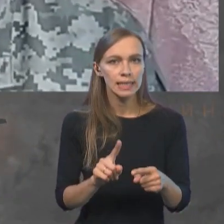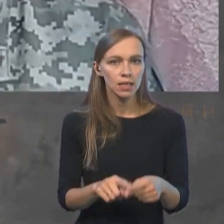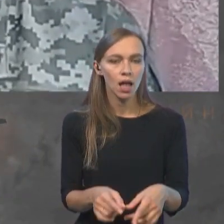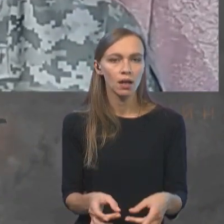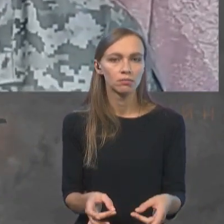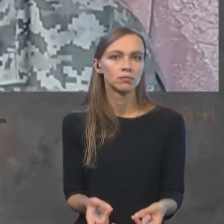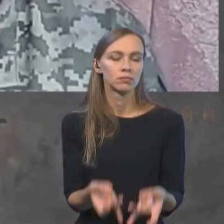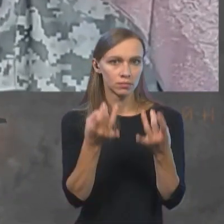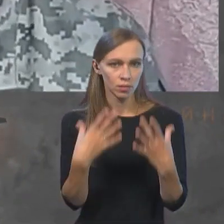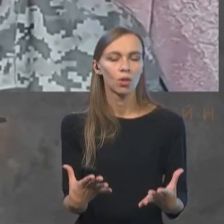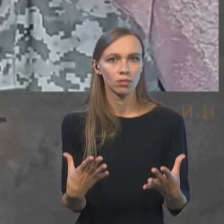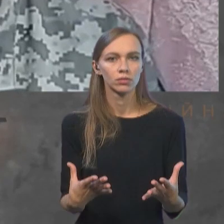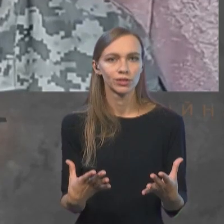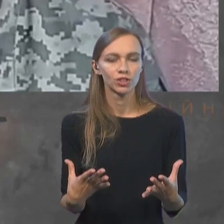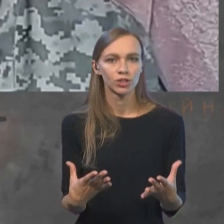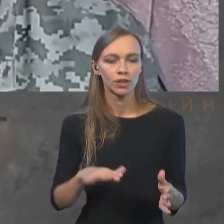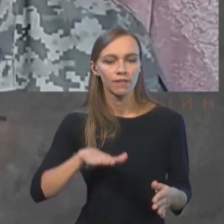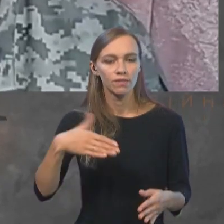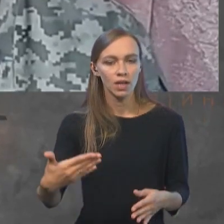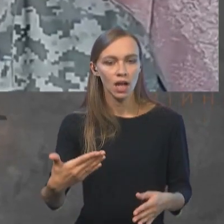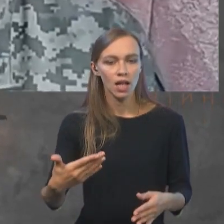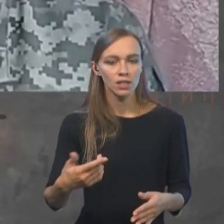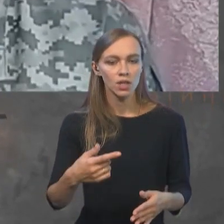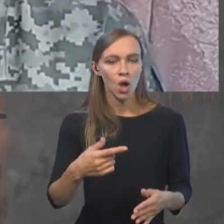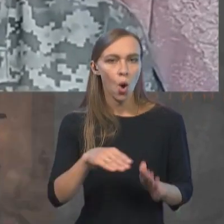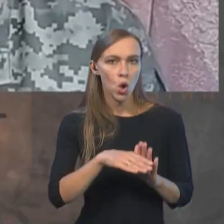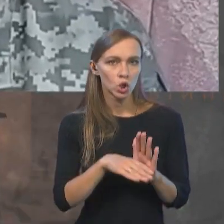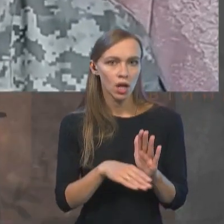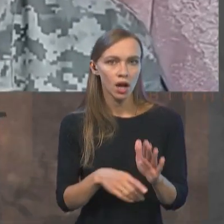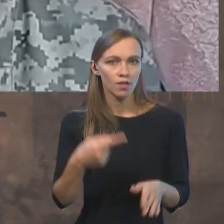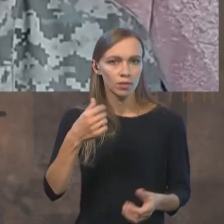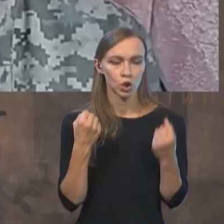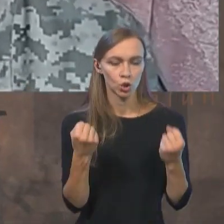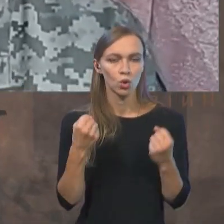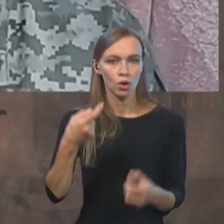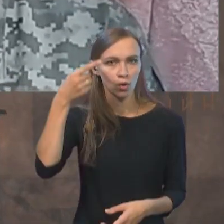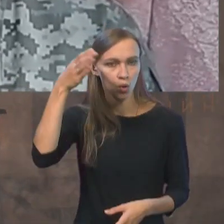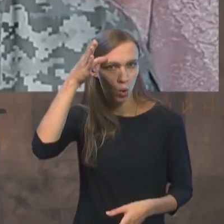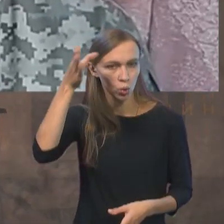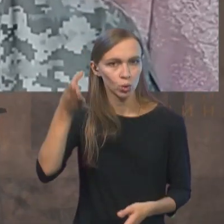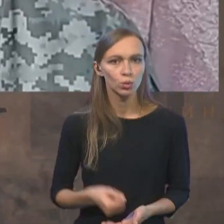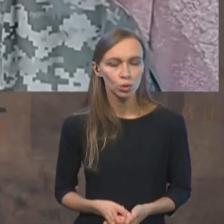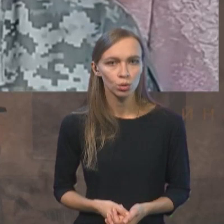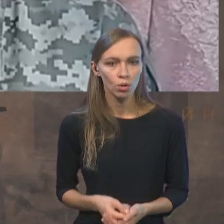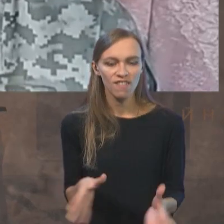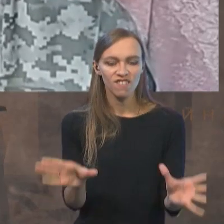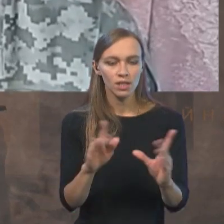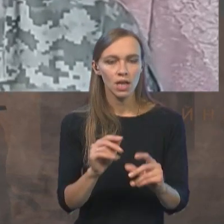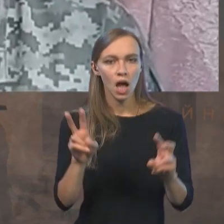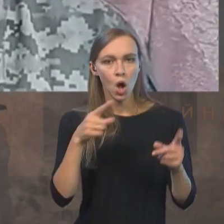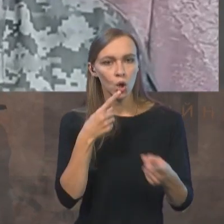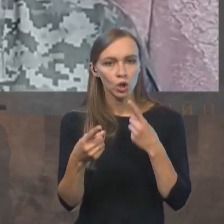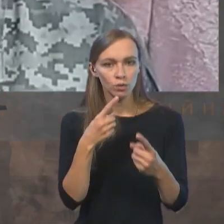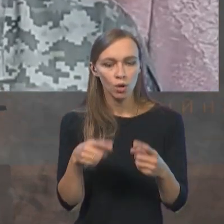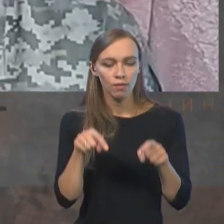варіант, ніби так з ознаками здорового глузду. Але вся взагалі розмова навколо цієї тематики свідчить